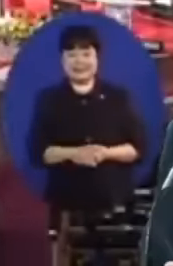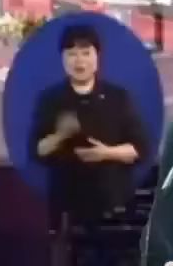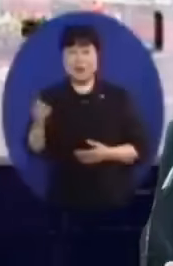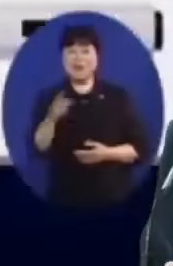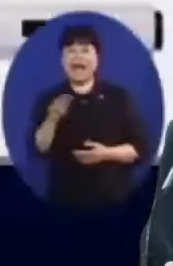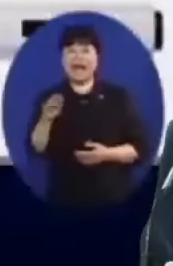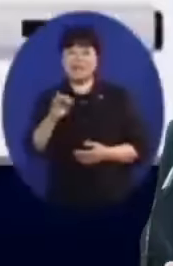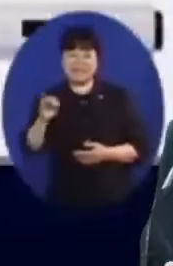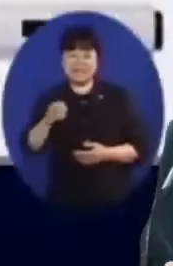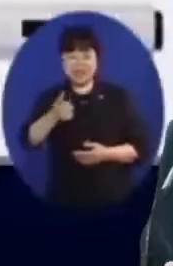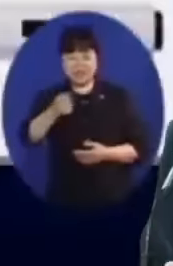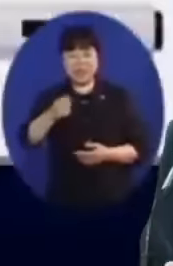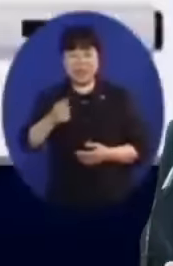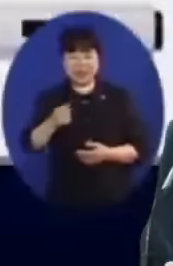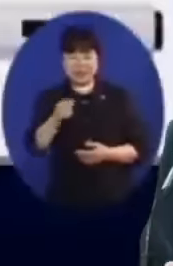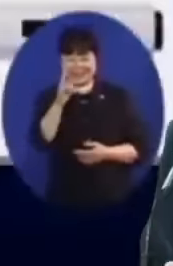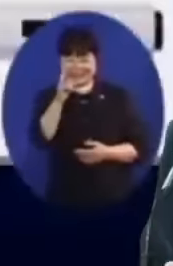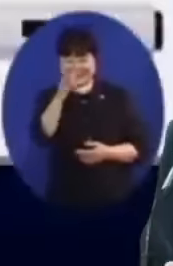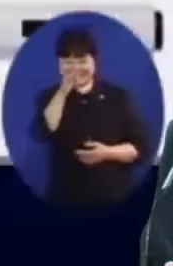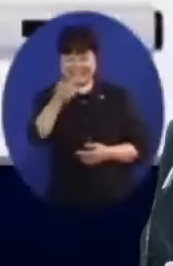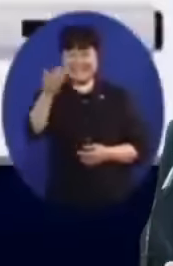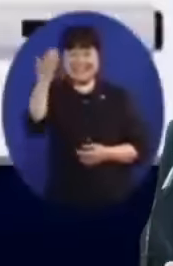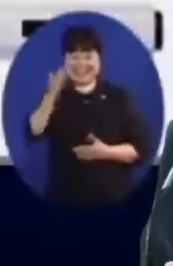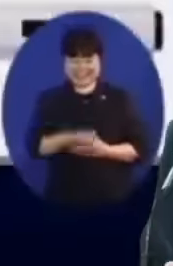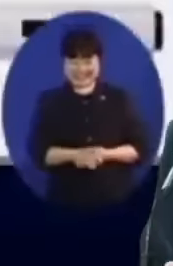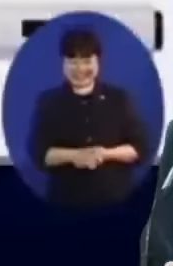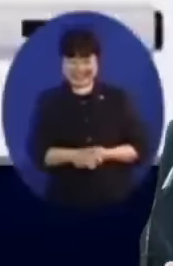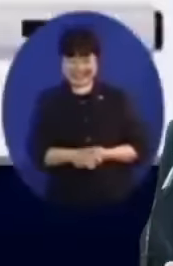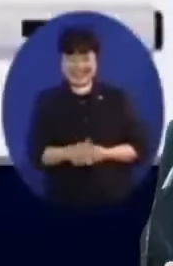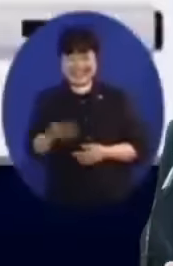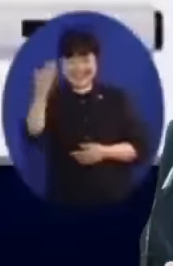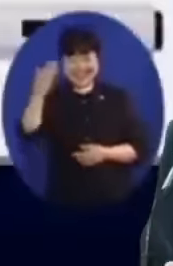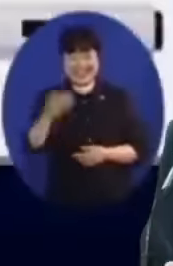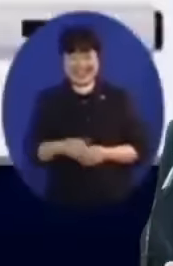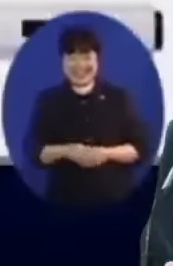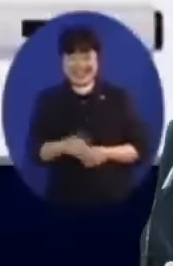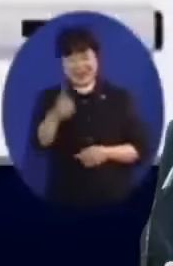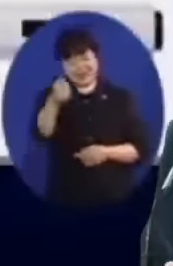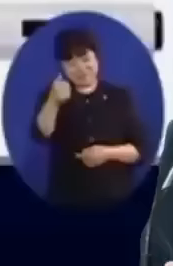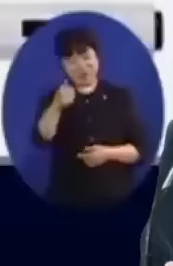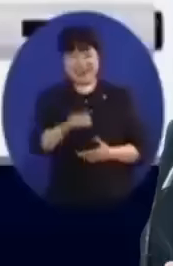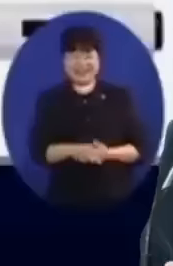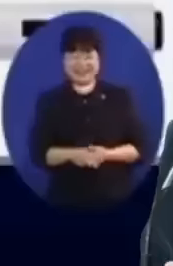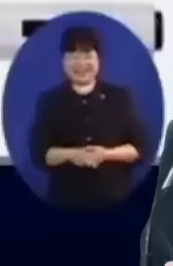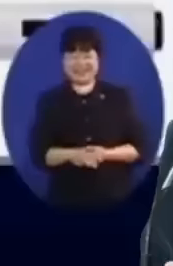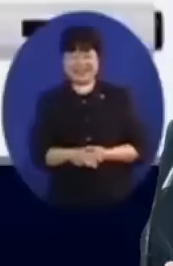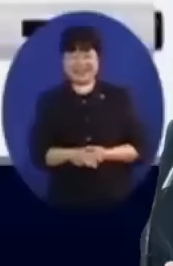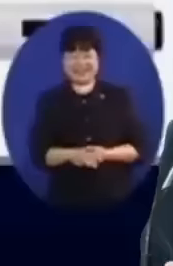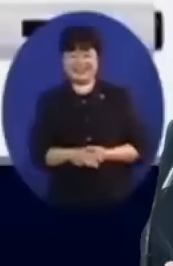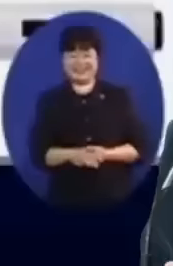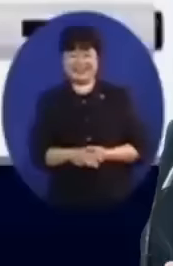모나미입니다. 모나미 볼펜 보세요. 지금도 사실 우리